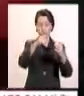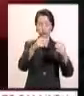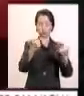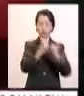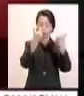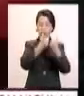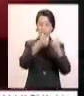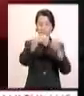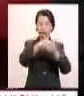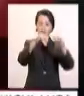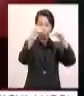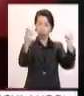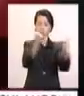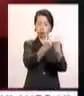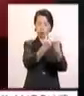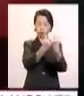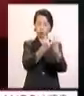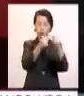dalam bermain dalam grouping.